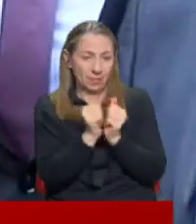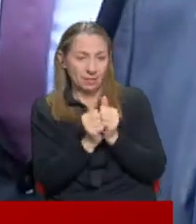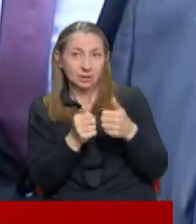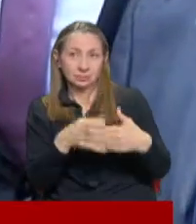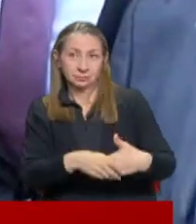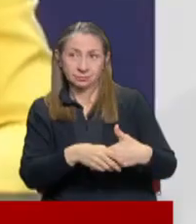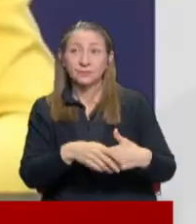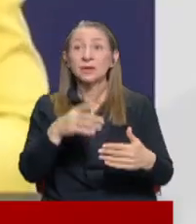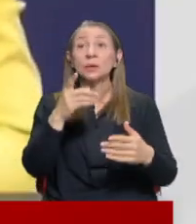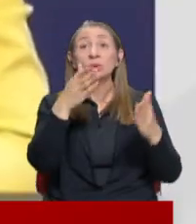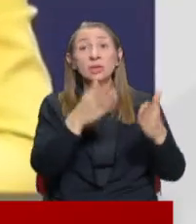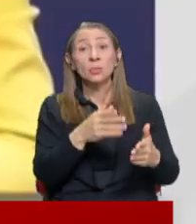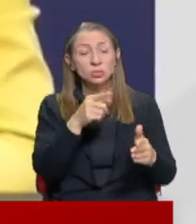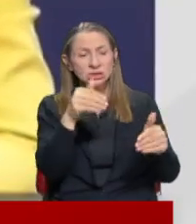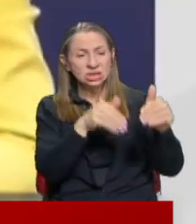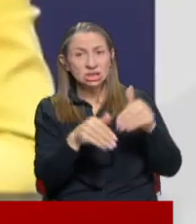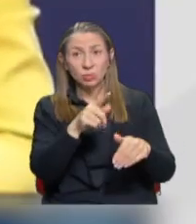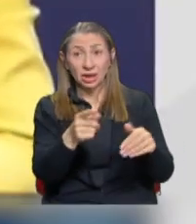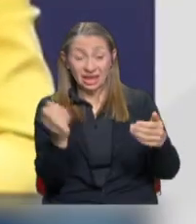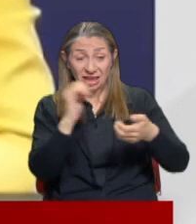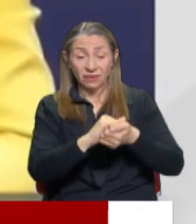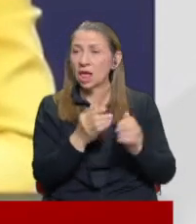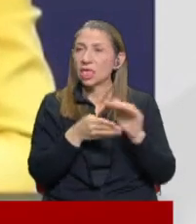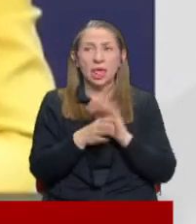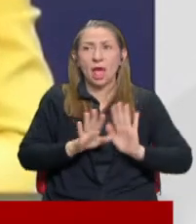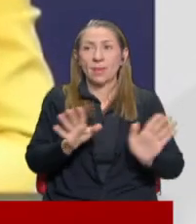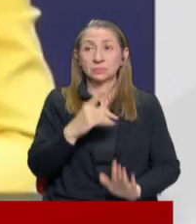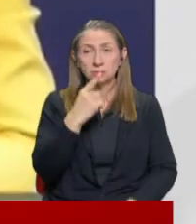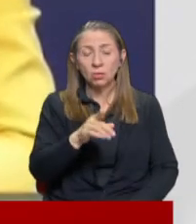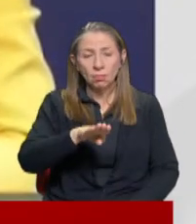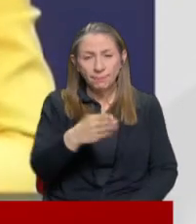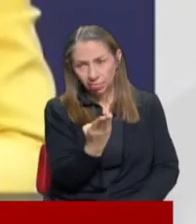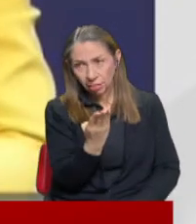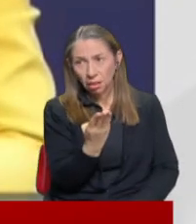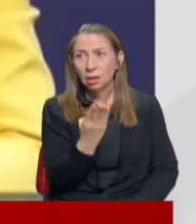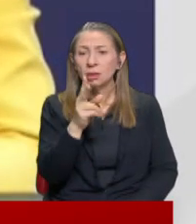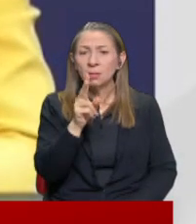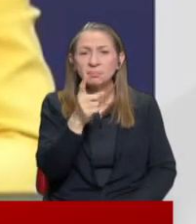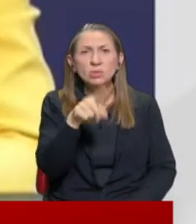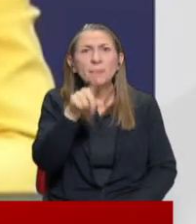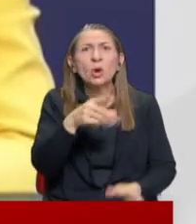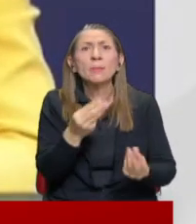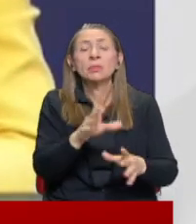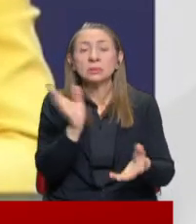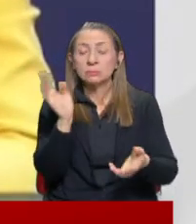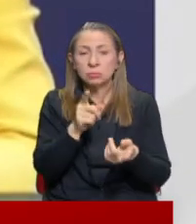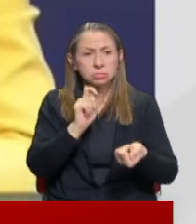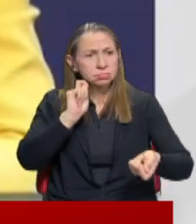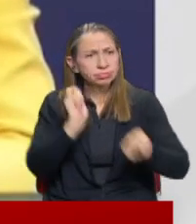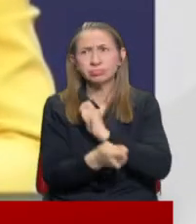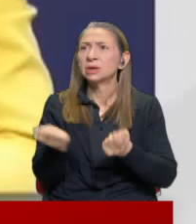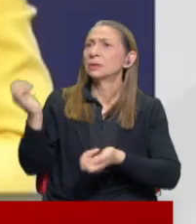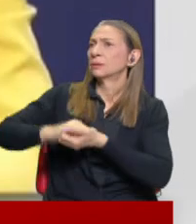Tavırlar ortaya konmuş. Biz bu seçime bu ittifakla giremeyiz denilmiş. Arkasında 24 saat geçmeden bu tavırlar